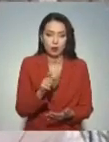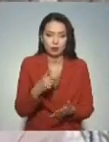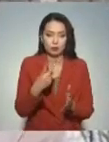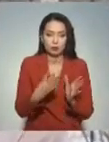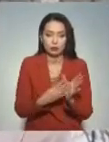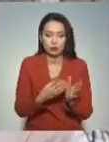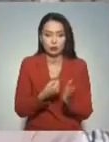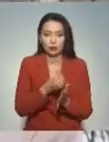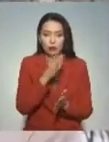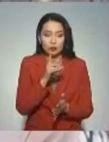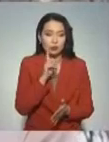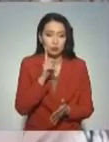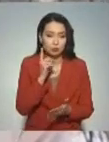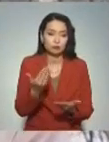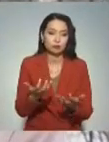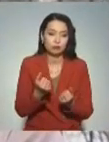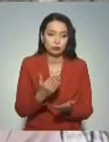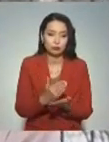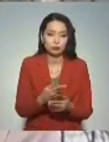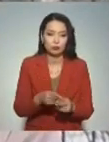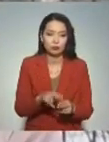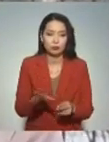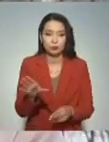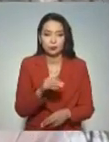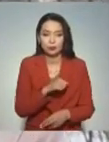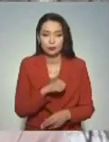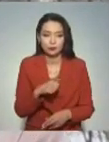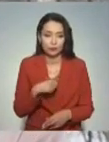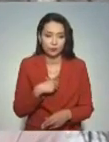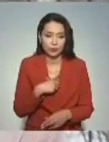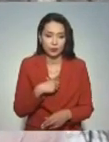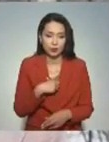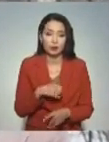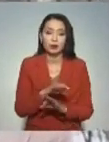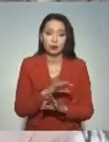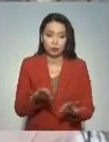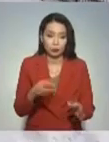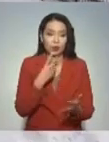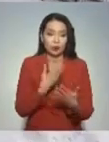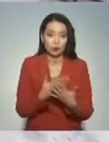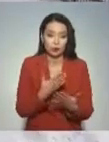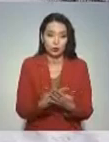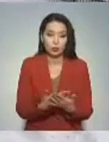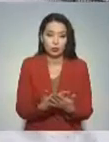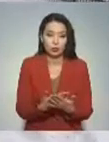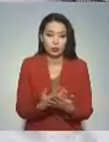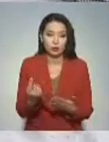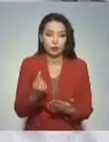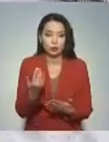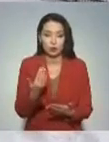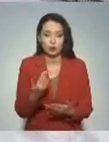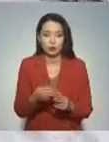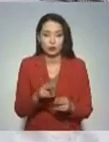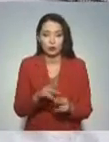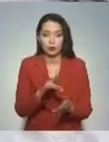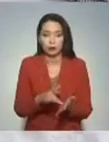29 жасқа дейінгі жастарды қабылдап жатыр. Оның өзі біз үшін өте керемет көрсеткіш. Ең бірінші енді рөлдерін бірі